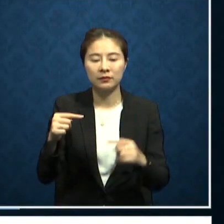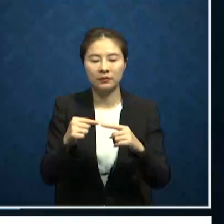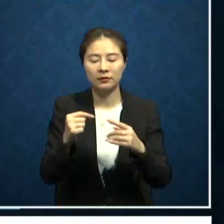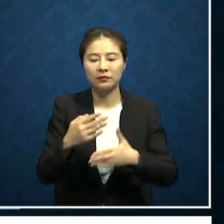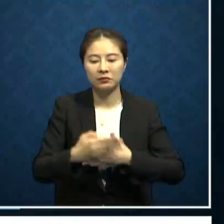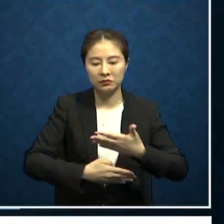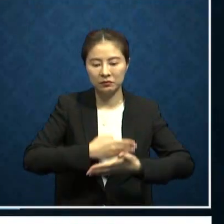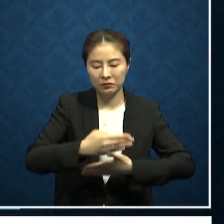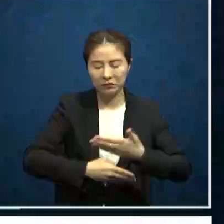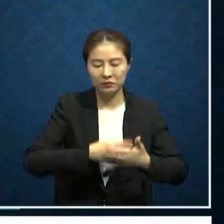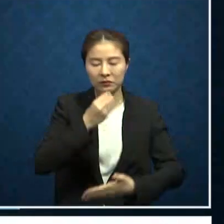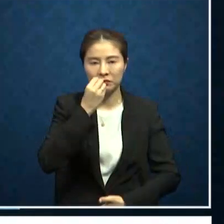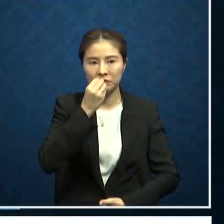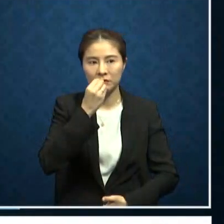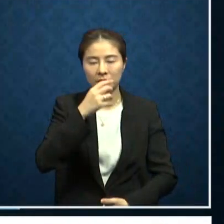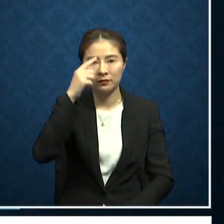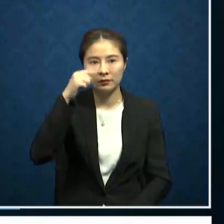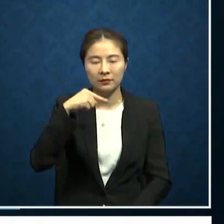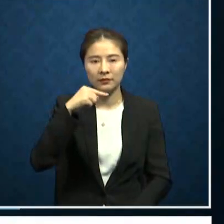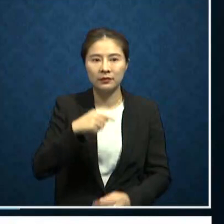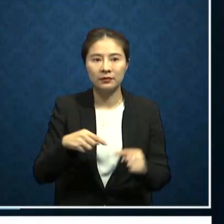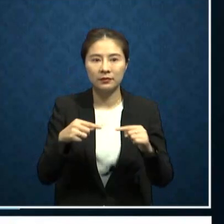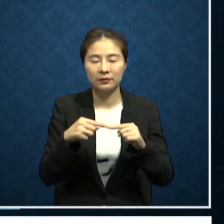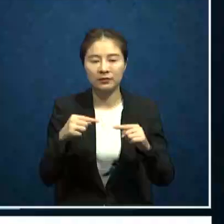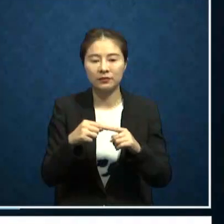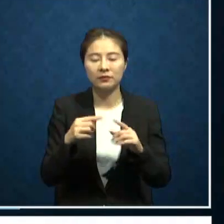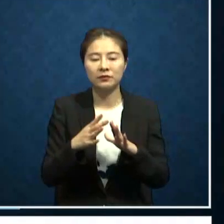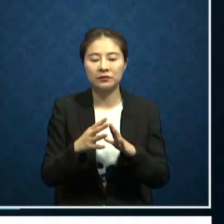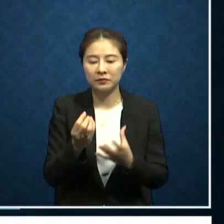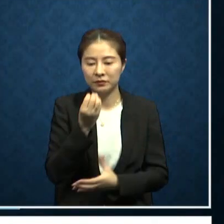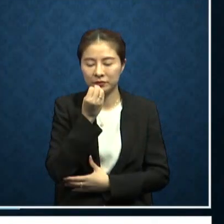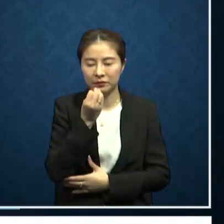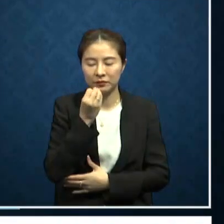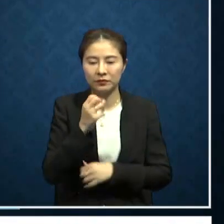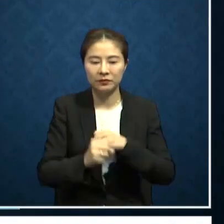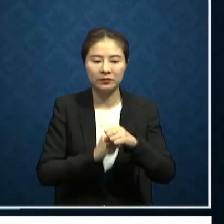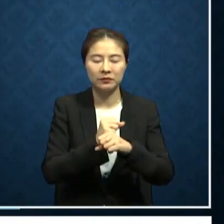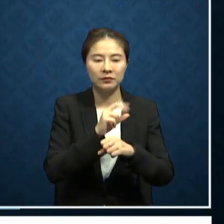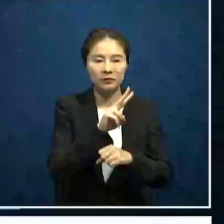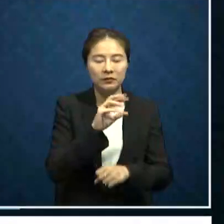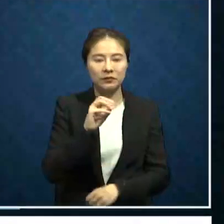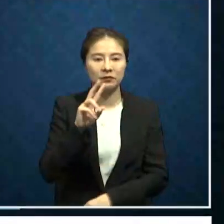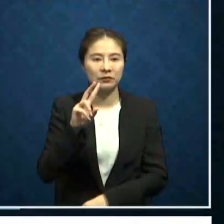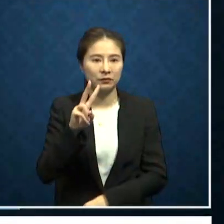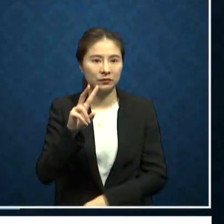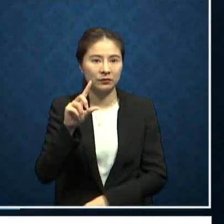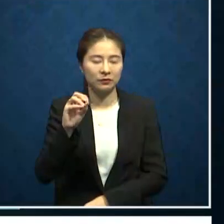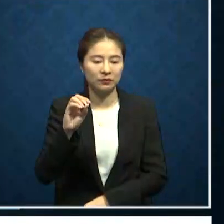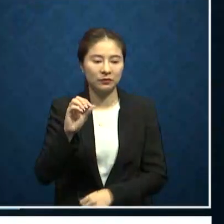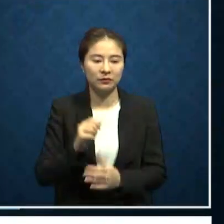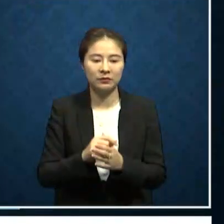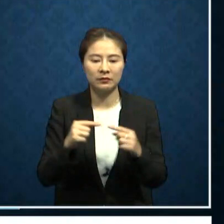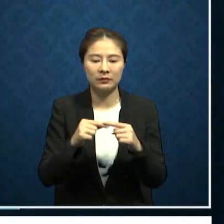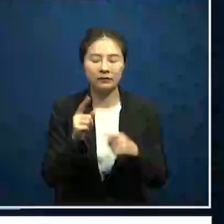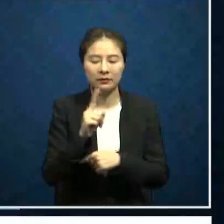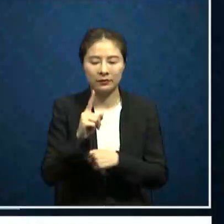อาหารค่ะไทยมีเมนูอาหารนะคะที่จัดอันดับในปี 2021ว่าเอ่อมีรสชาติที่อร่อยอันดับ 1ก็คือมัสมันนะ